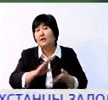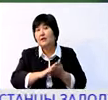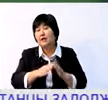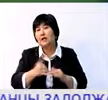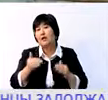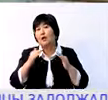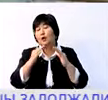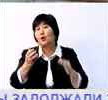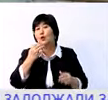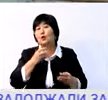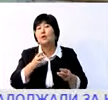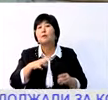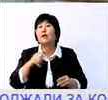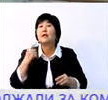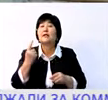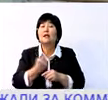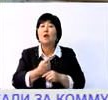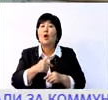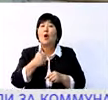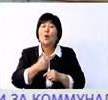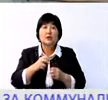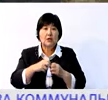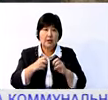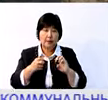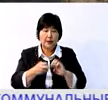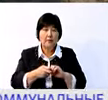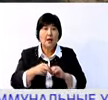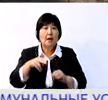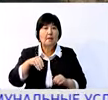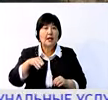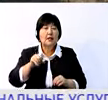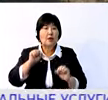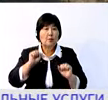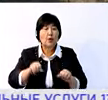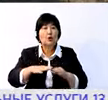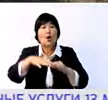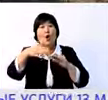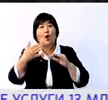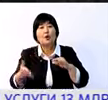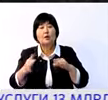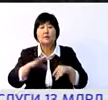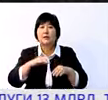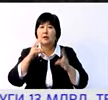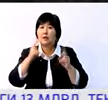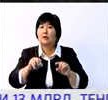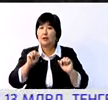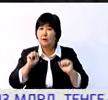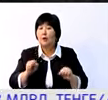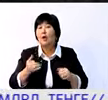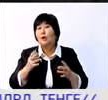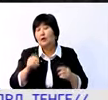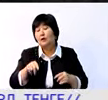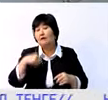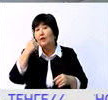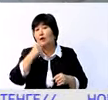кровли южной котельной было одной из самых острых проблем. Плиты в любой момент могли рухнуть и привести к необратимым последствиям. В